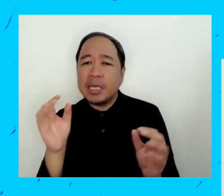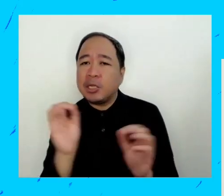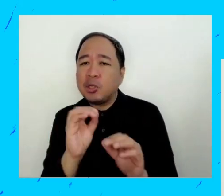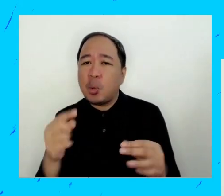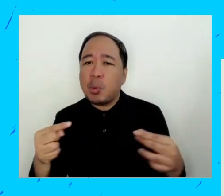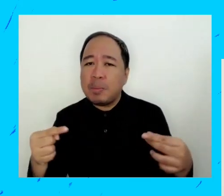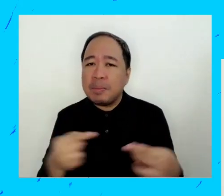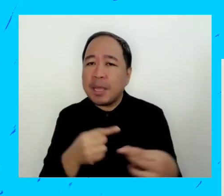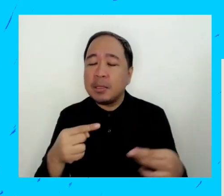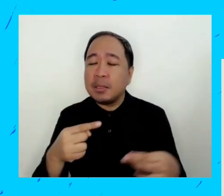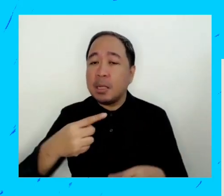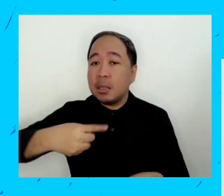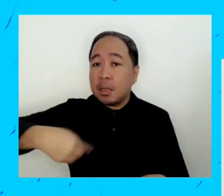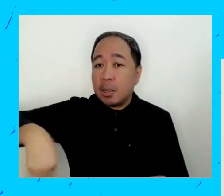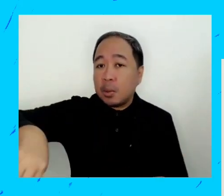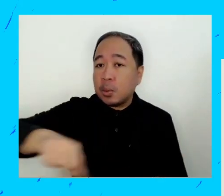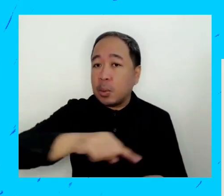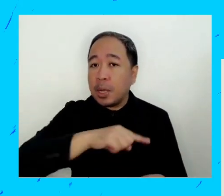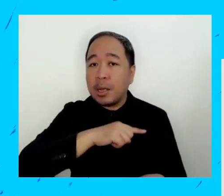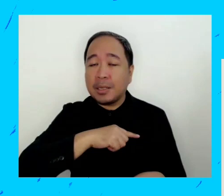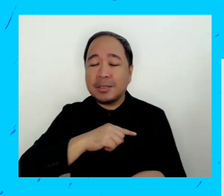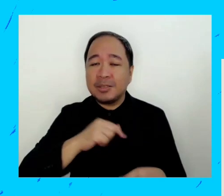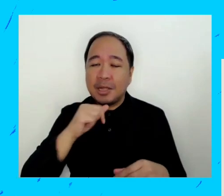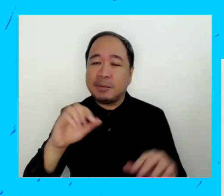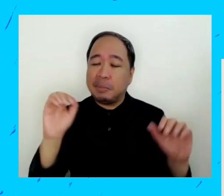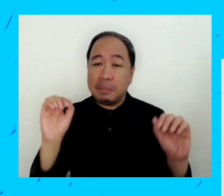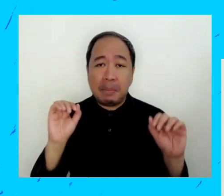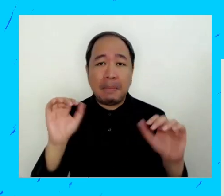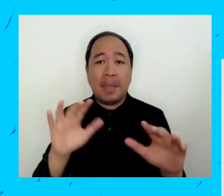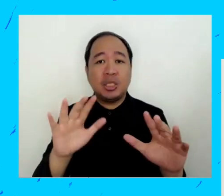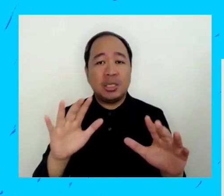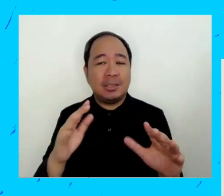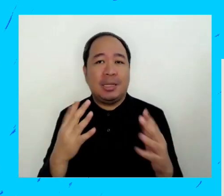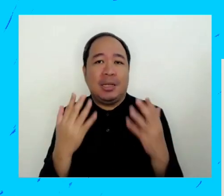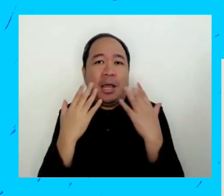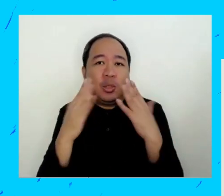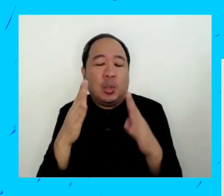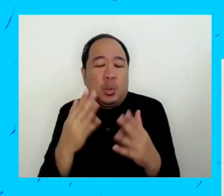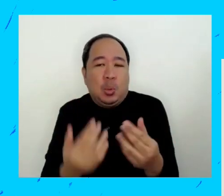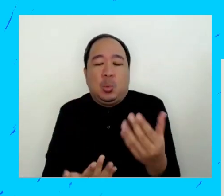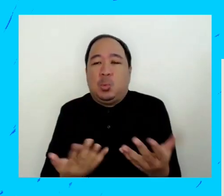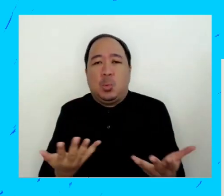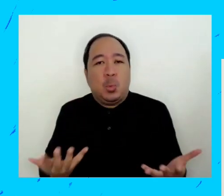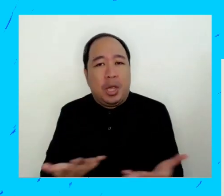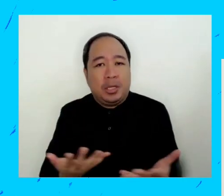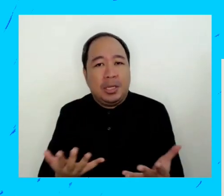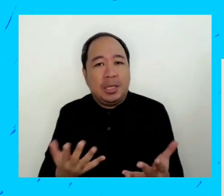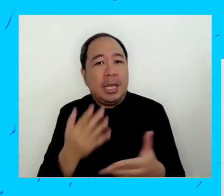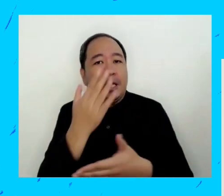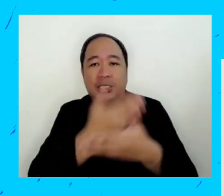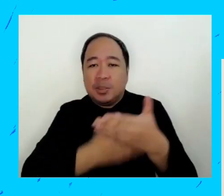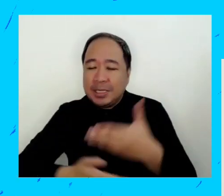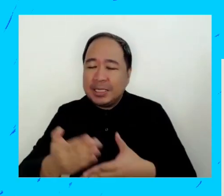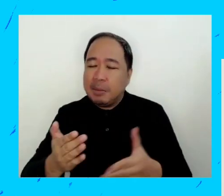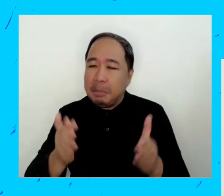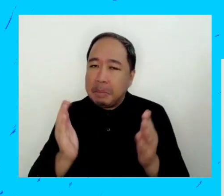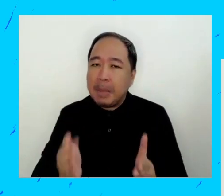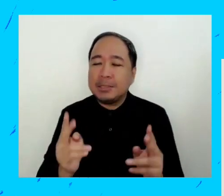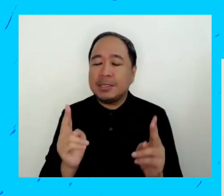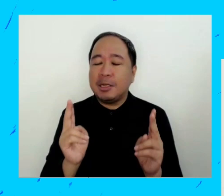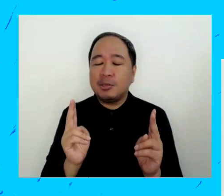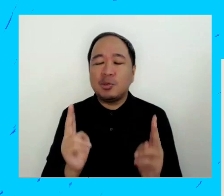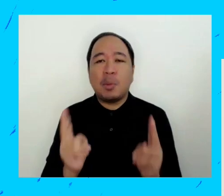une possibilité. Si nous ne sommes pas magiques, nous ne pouvons pas handicap devrait